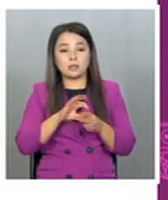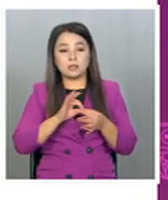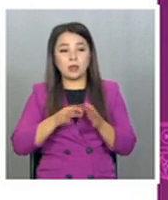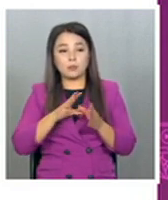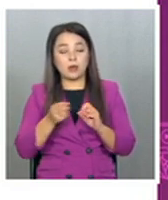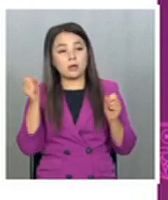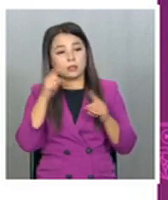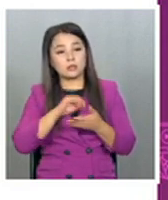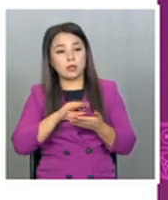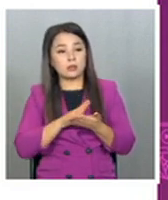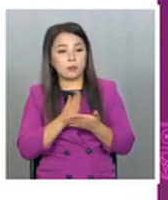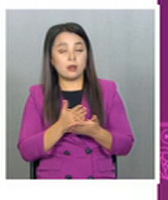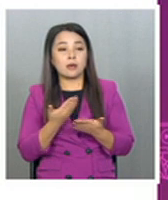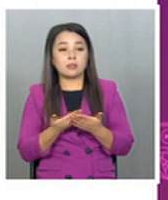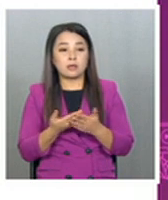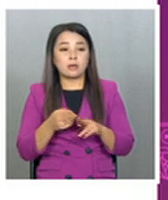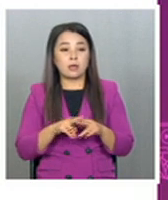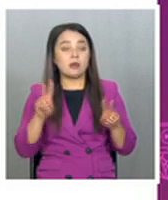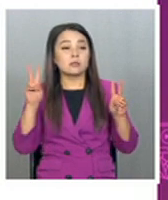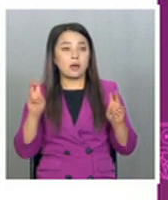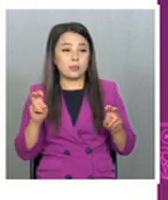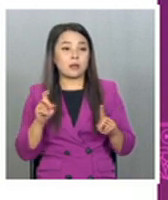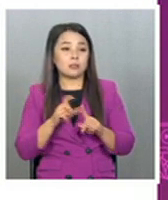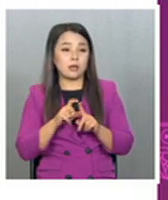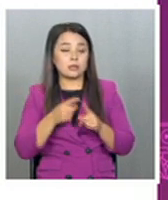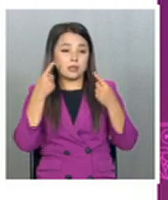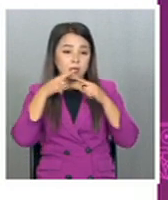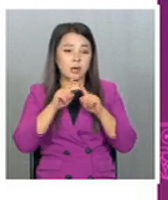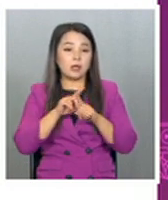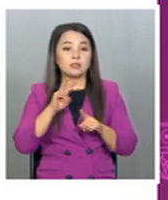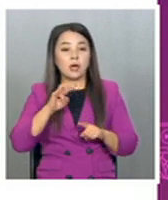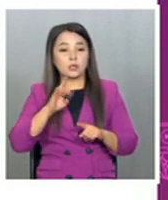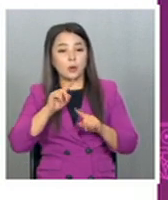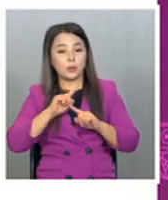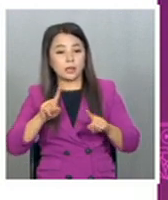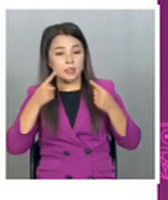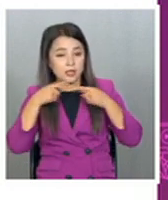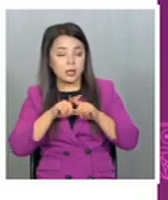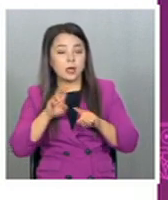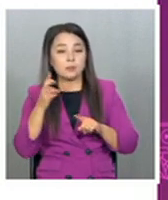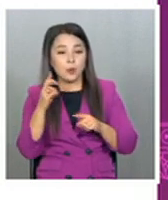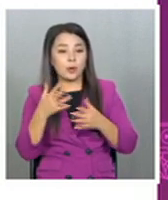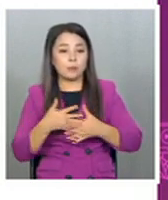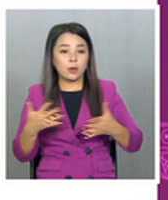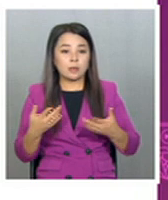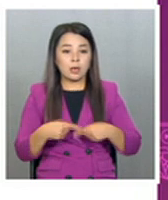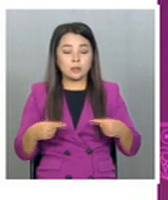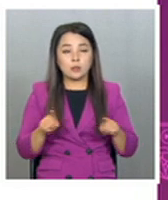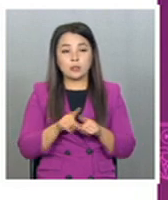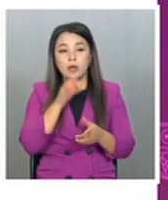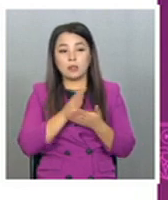болады. Әсіресе тақырыпта техникалық терминдер болса, мысалы нанотехнология немесе биоалуан түрлілік сияқты.